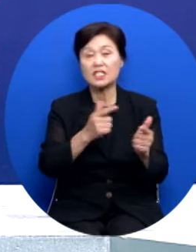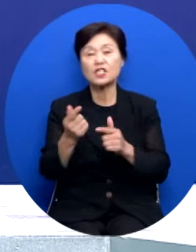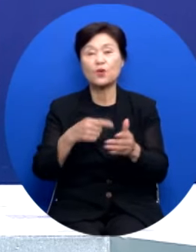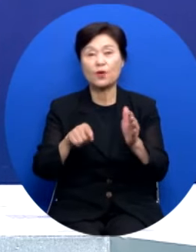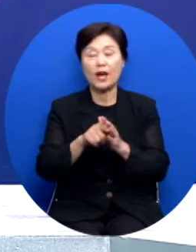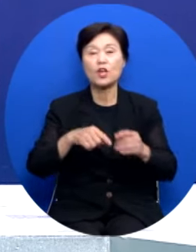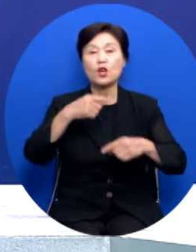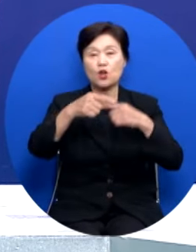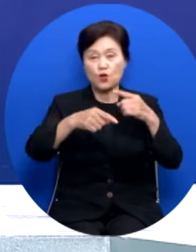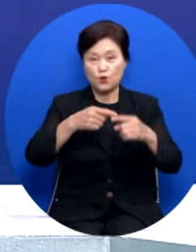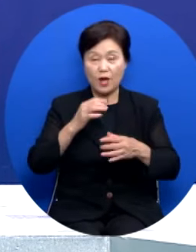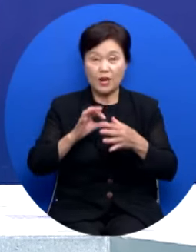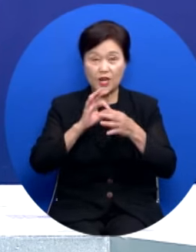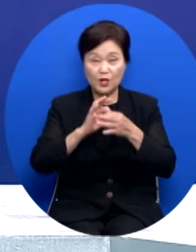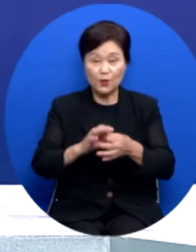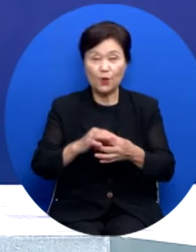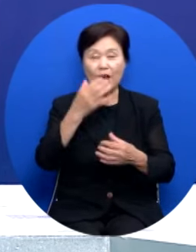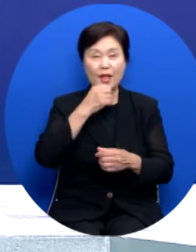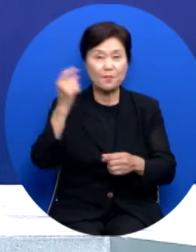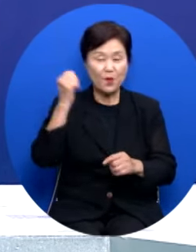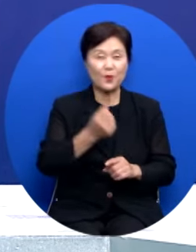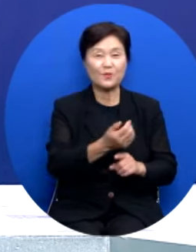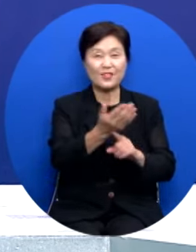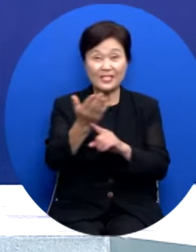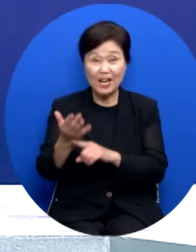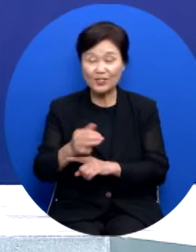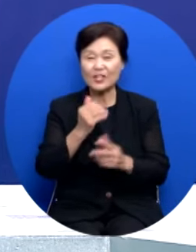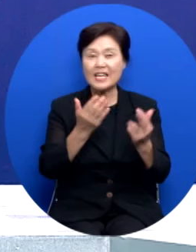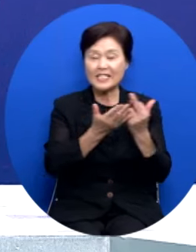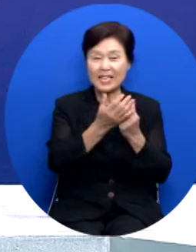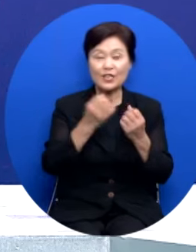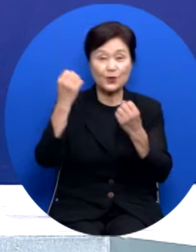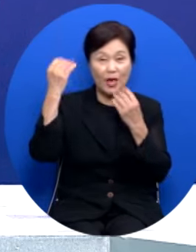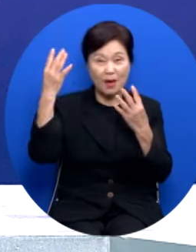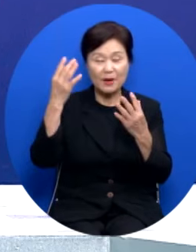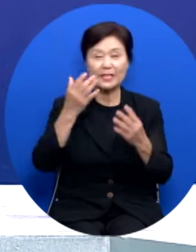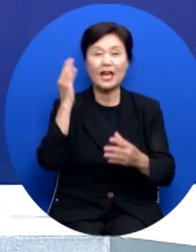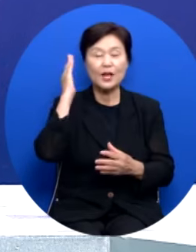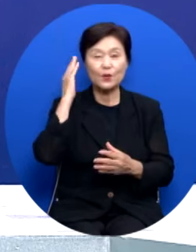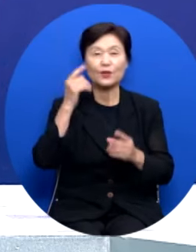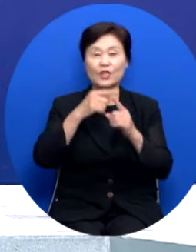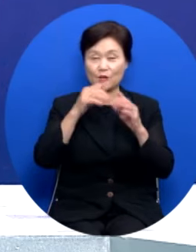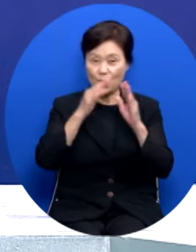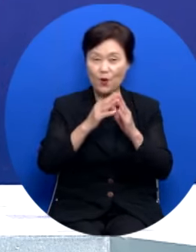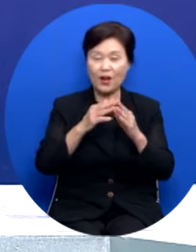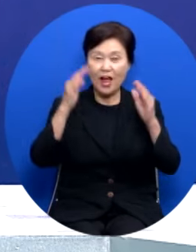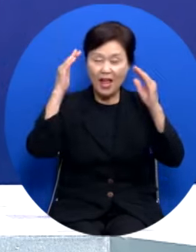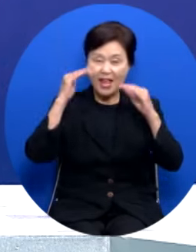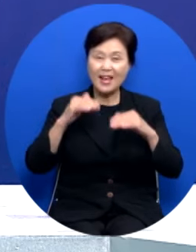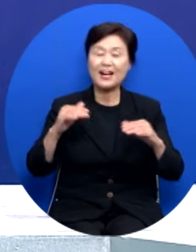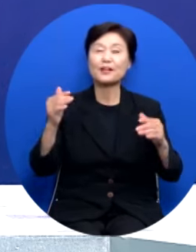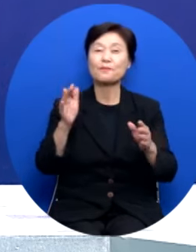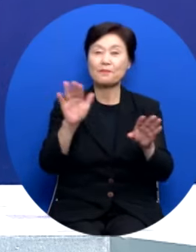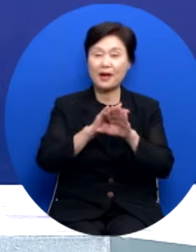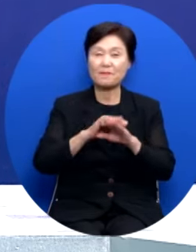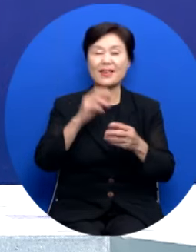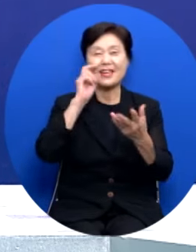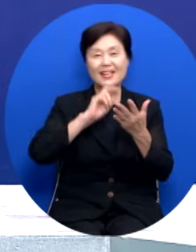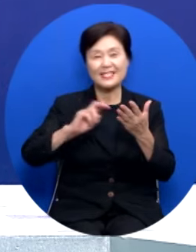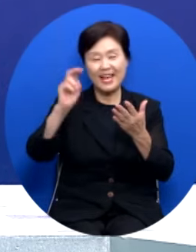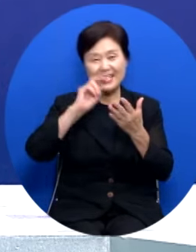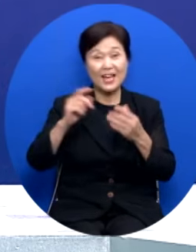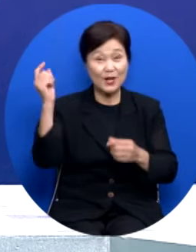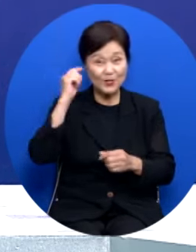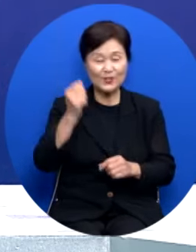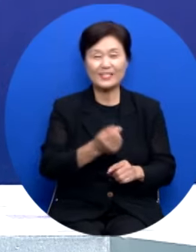뮤지컬을 선보이며 복음을 접할 수 있도록 제주 에바다 농아교회가 한여름밤에 찬양제를 준비했습니다. 그